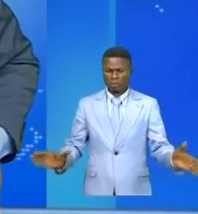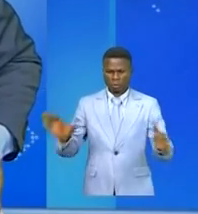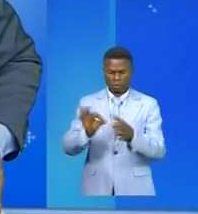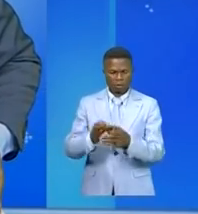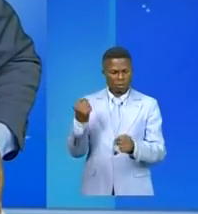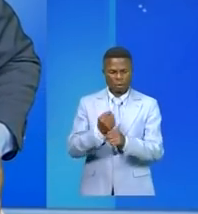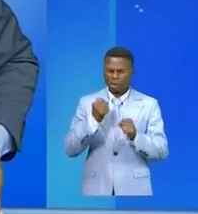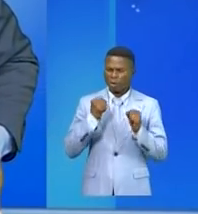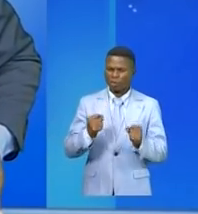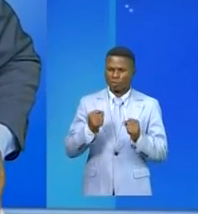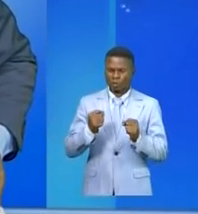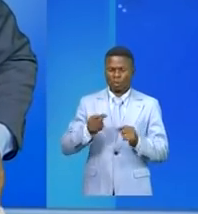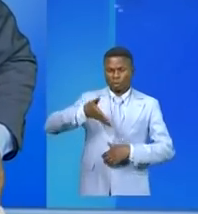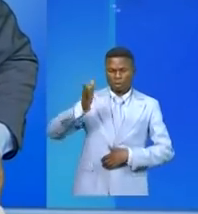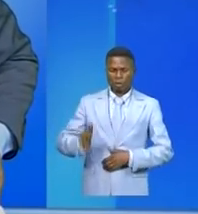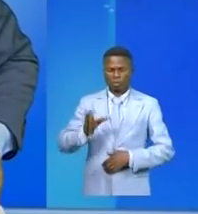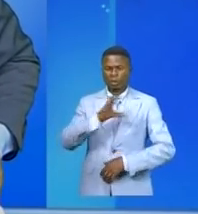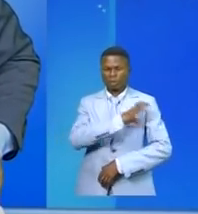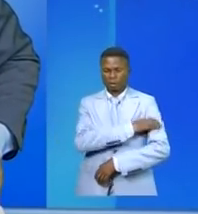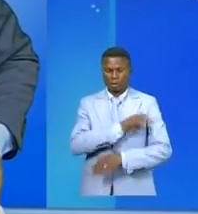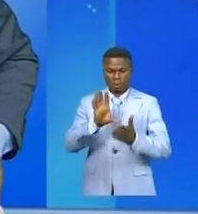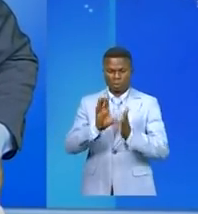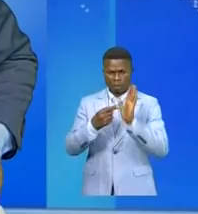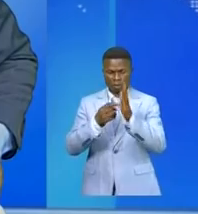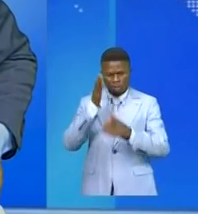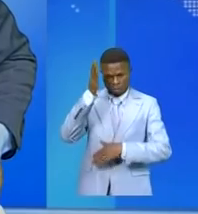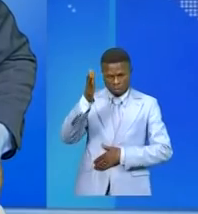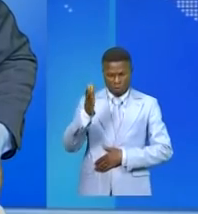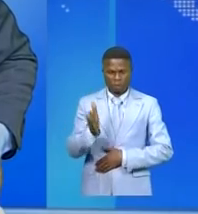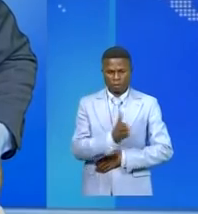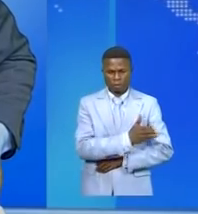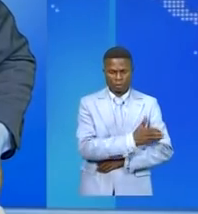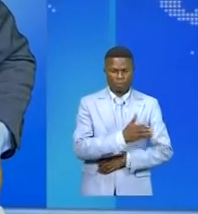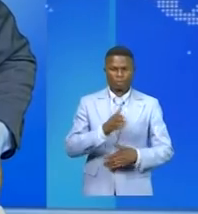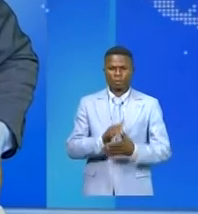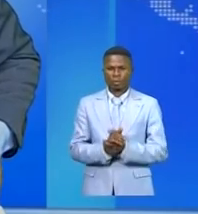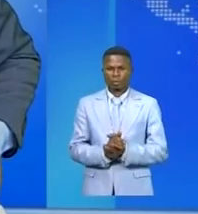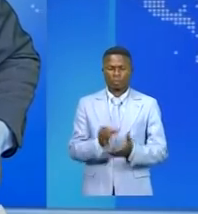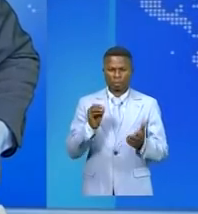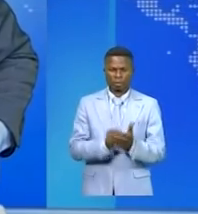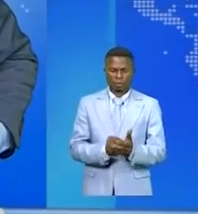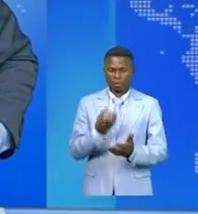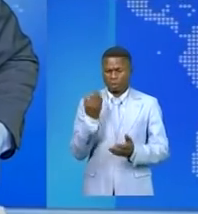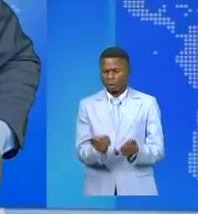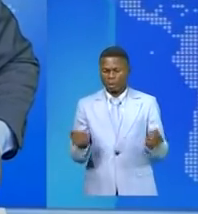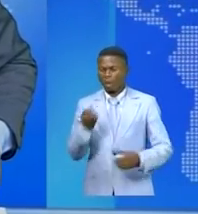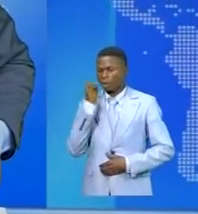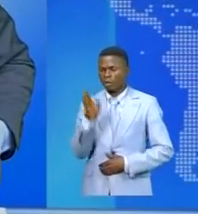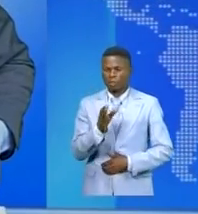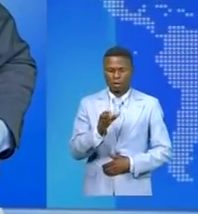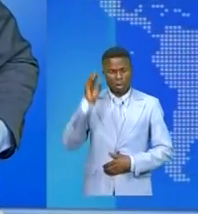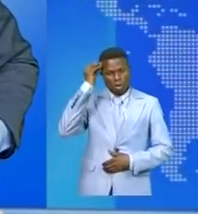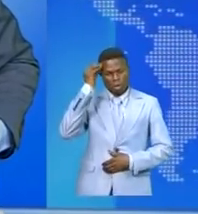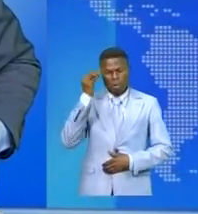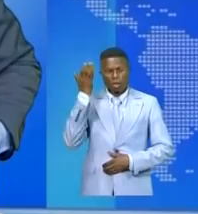véritable travail de génie civil. Des images à suivre dans un instant dans ce journal. Enfants sorciers, oncles, beaux-pères,